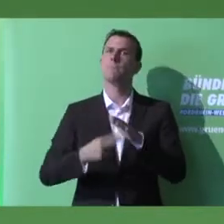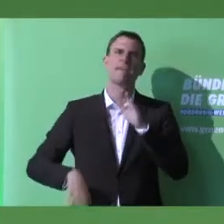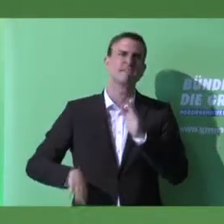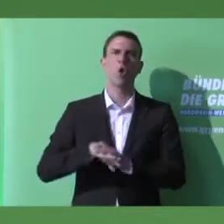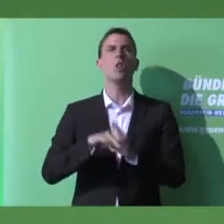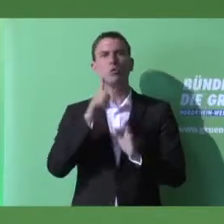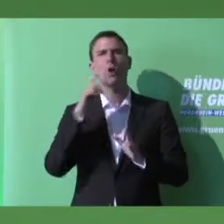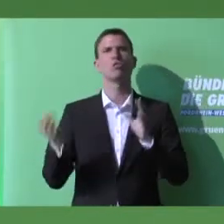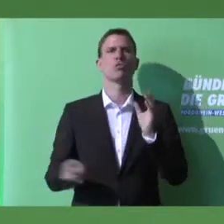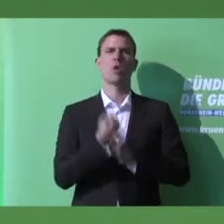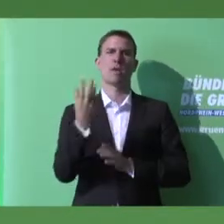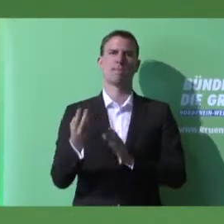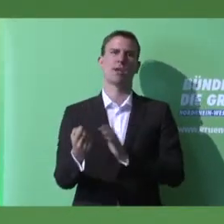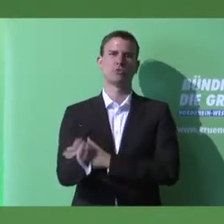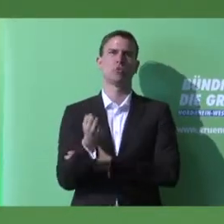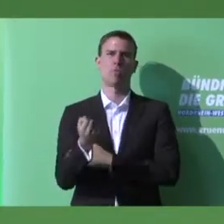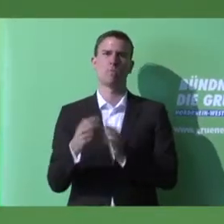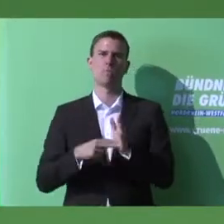erneuerbar erzeugt.